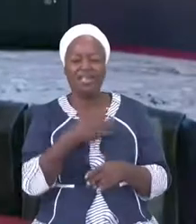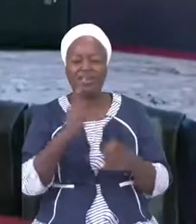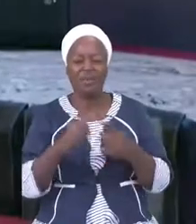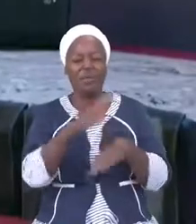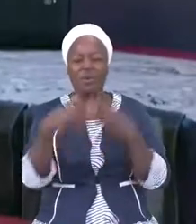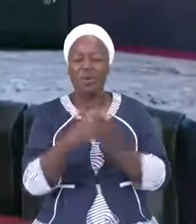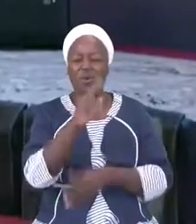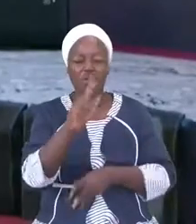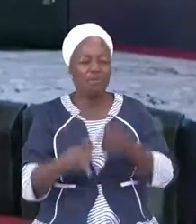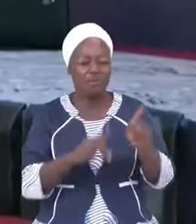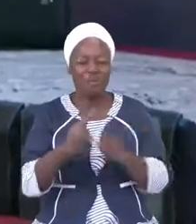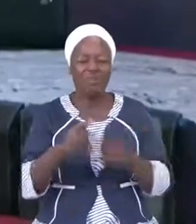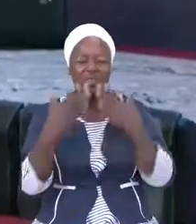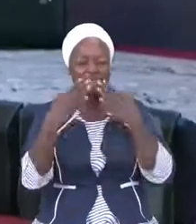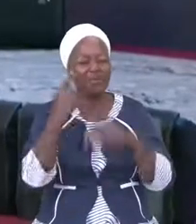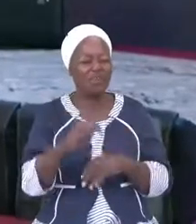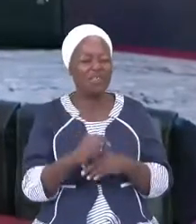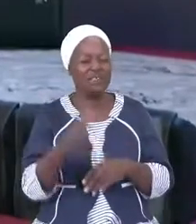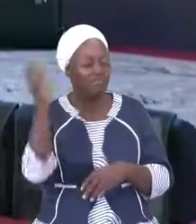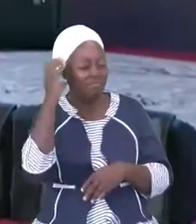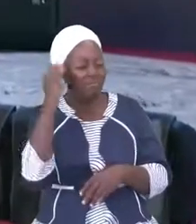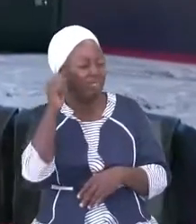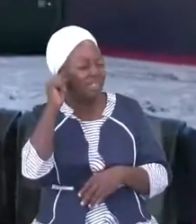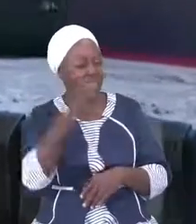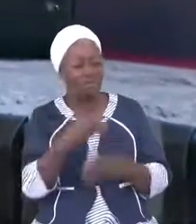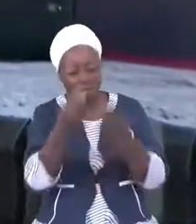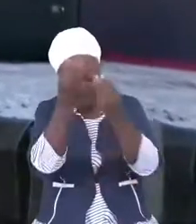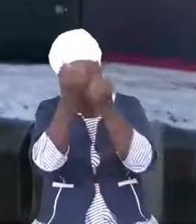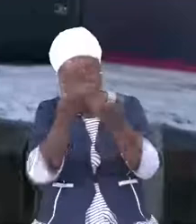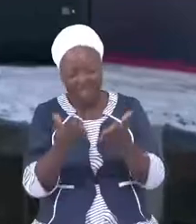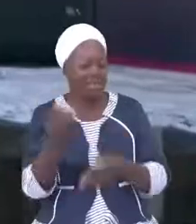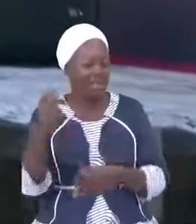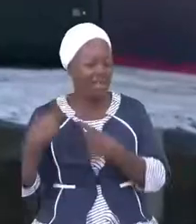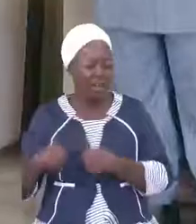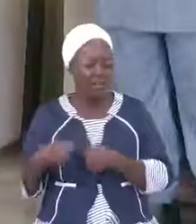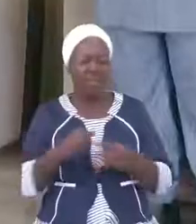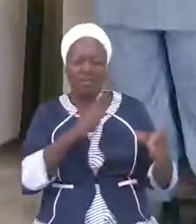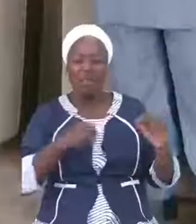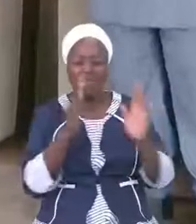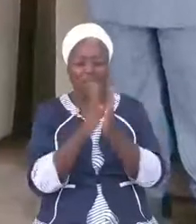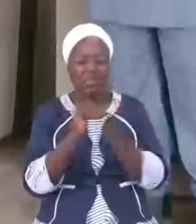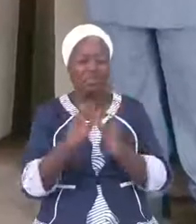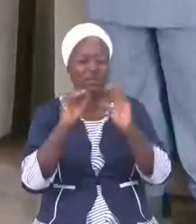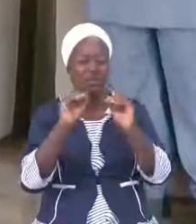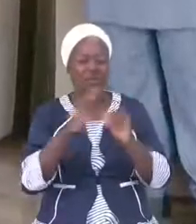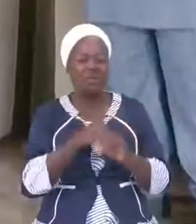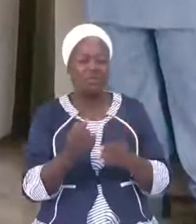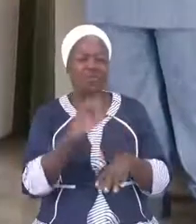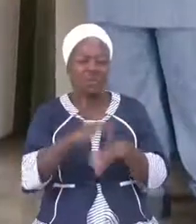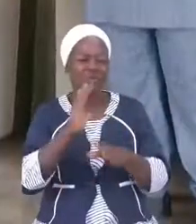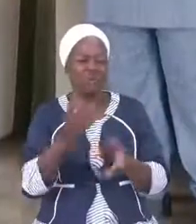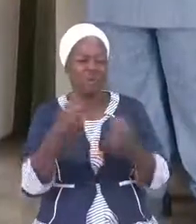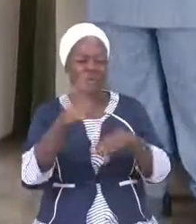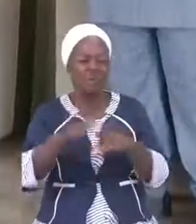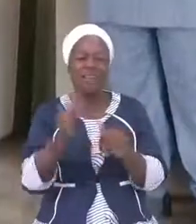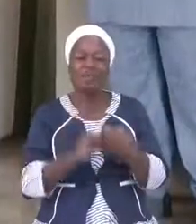peuple. Merci de nous avoir accordé des oreilles pour entendre. Et je prie que ta touche vienne sur tout le